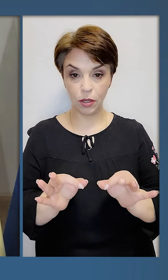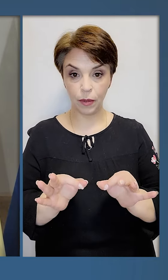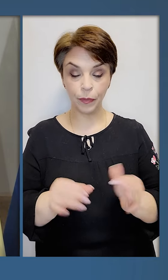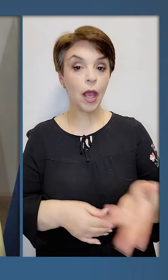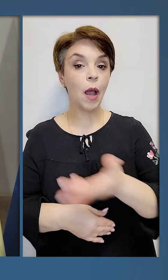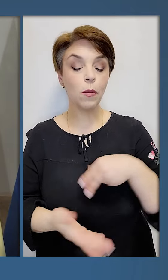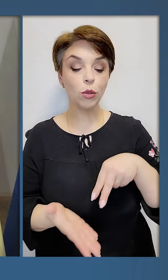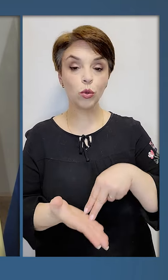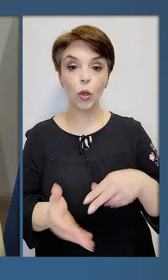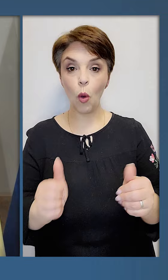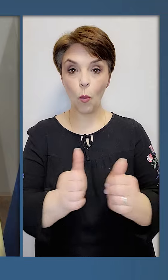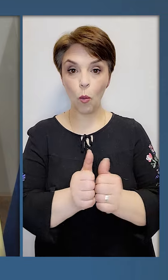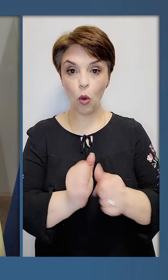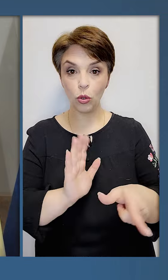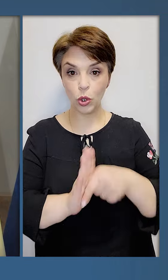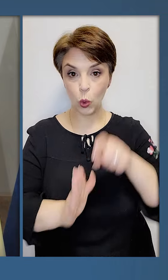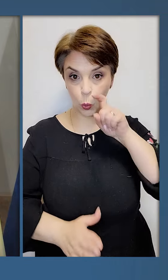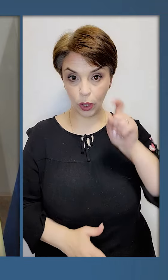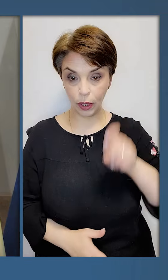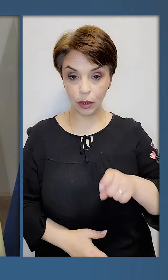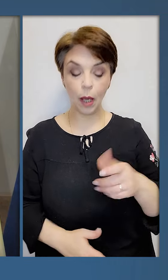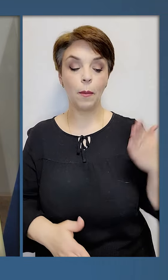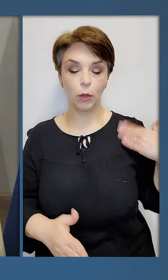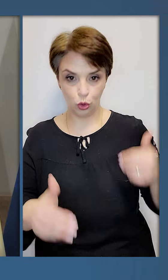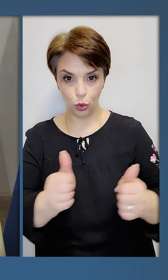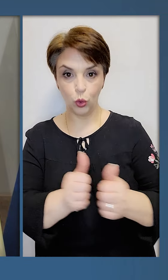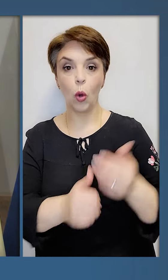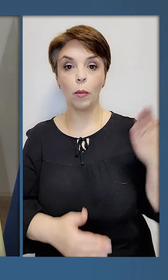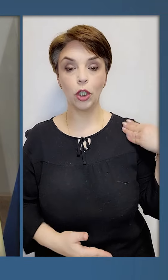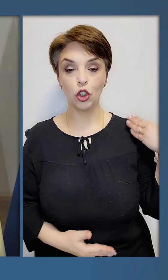справедливість. Ми стоїмо поруч з Україною, плече до плеча.